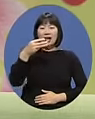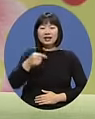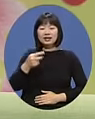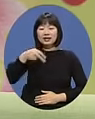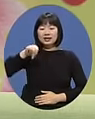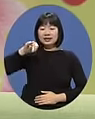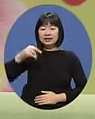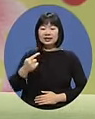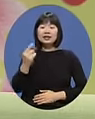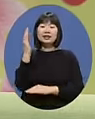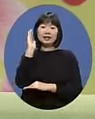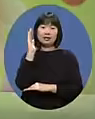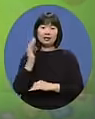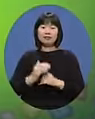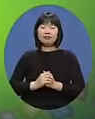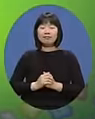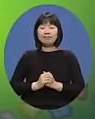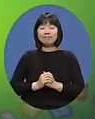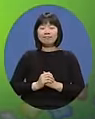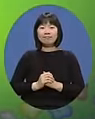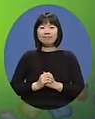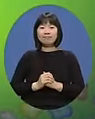이야기입니다.